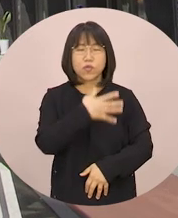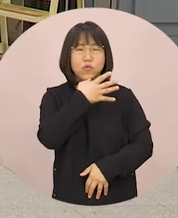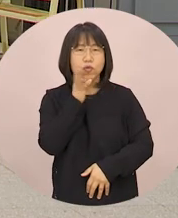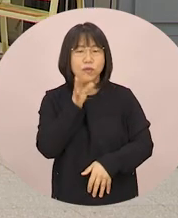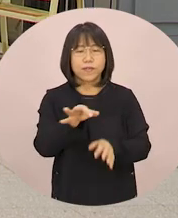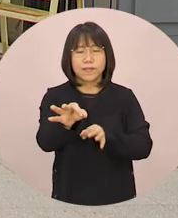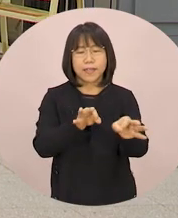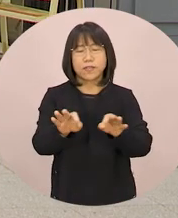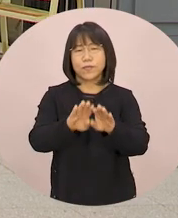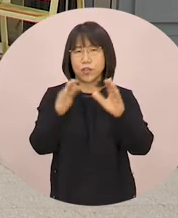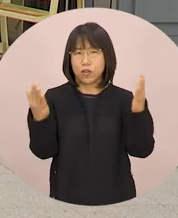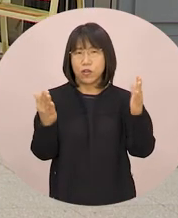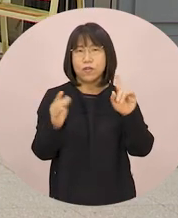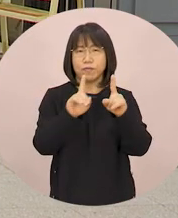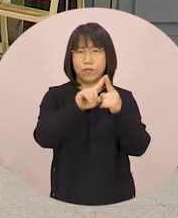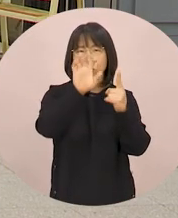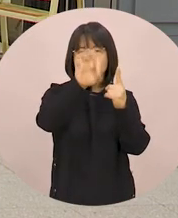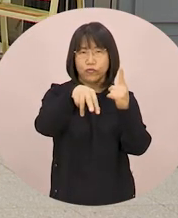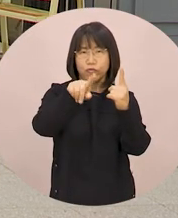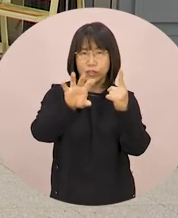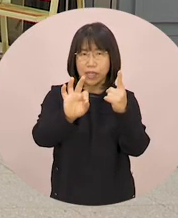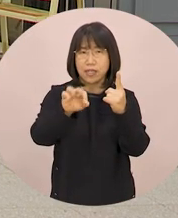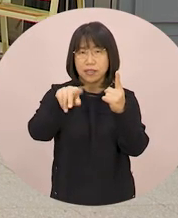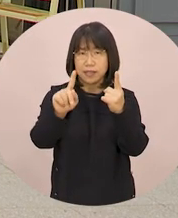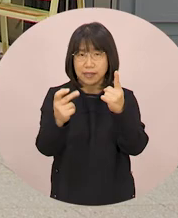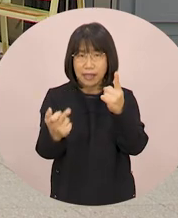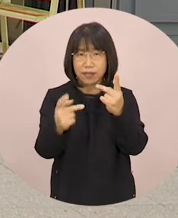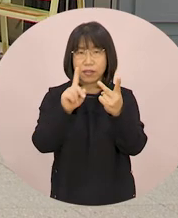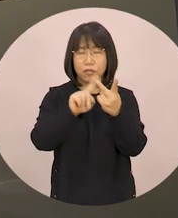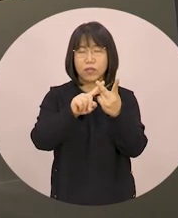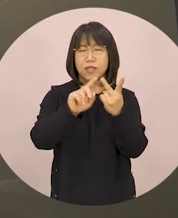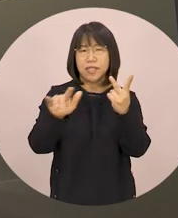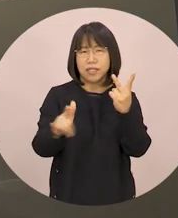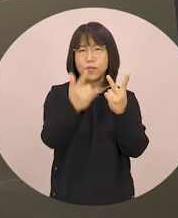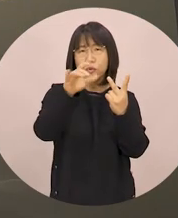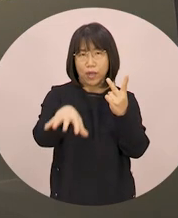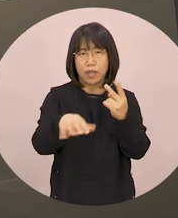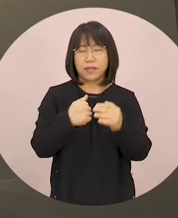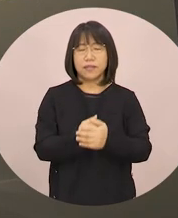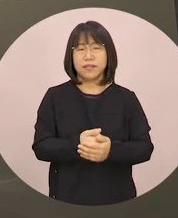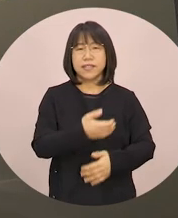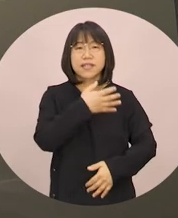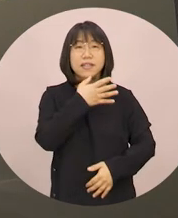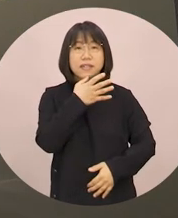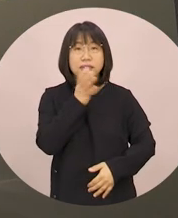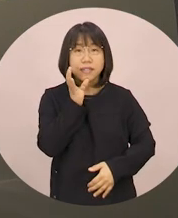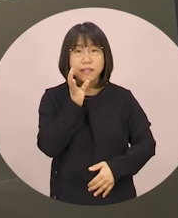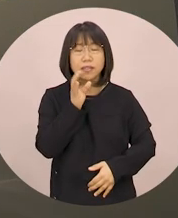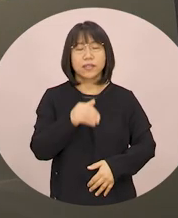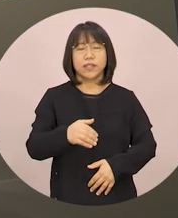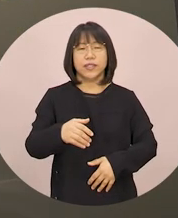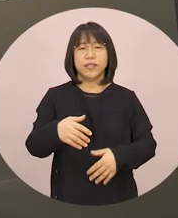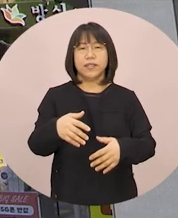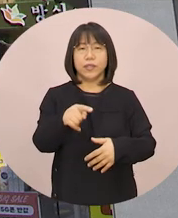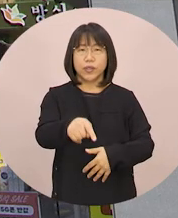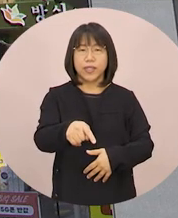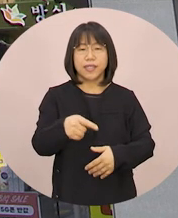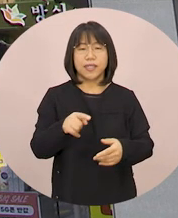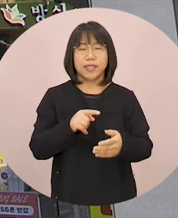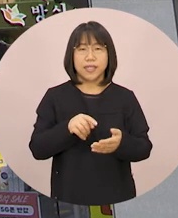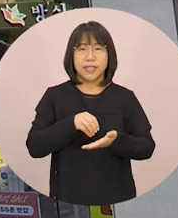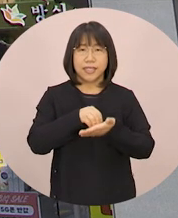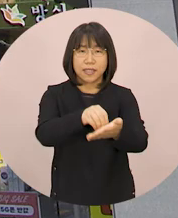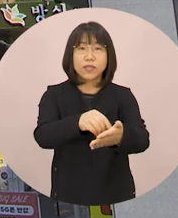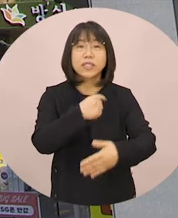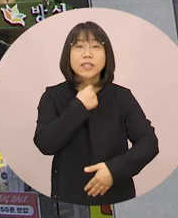시니어 일자리 상점을 열었습니다. 개점에 앞서 어르신 일자리 전담 기관인 서울 강서 시니어 클럽에서는